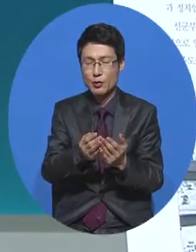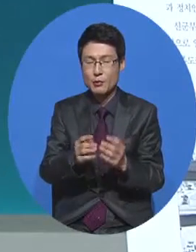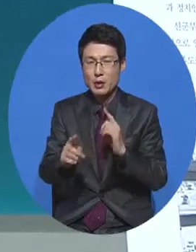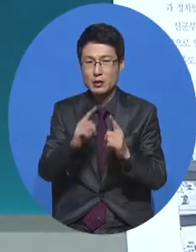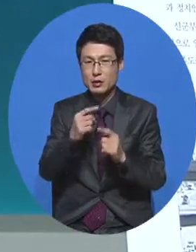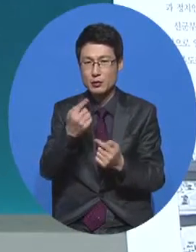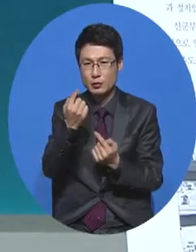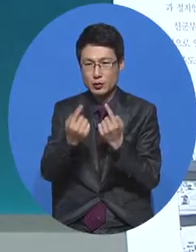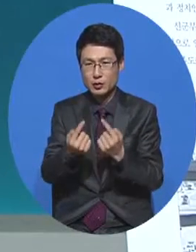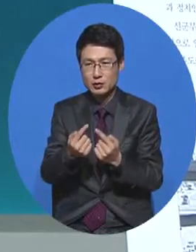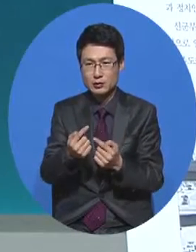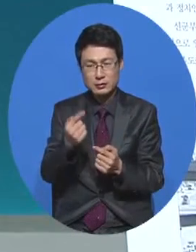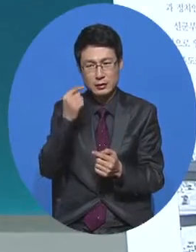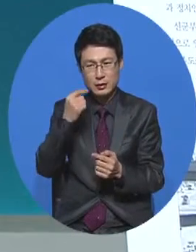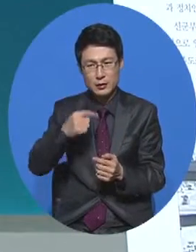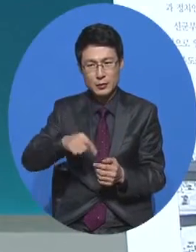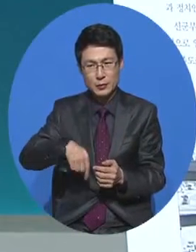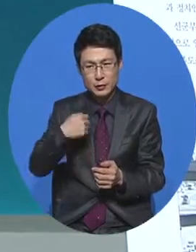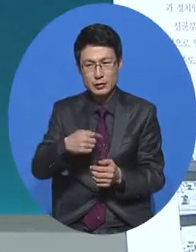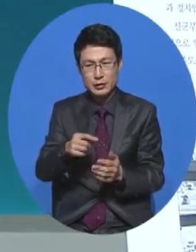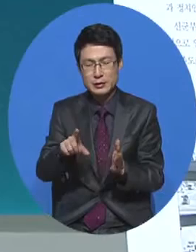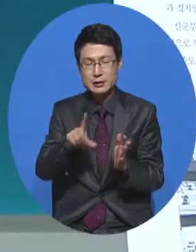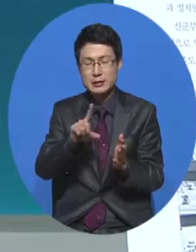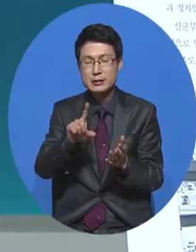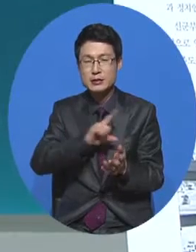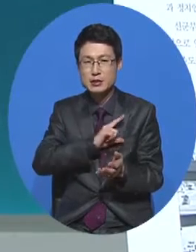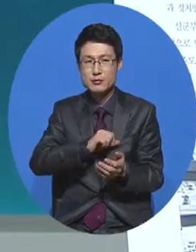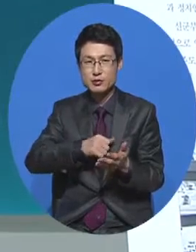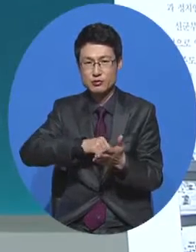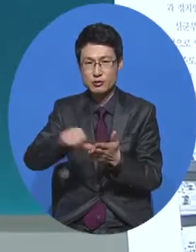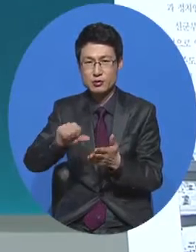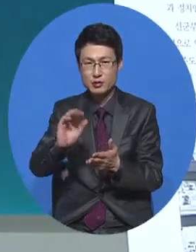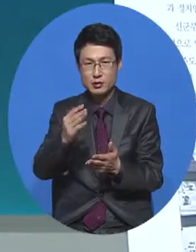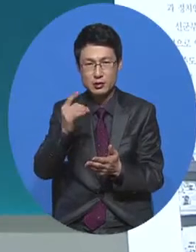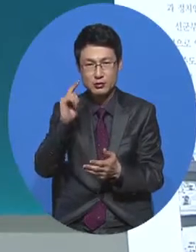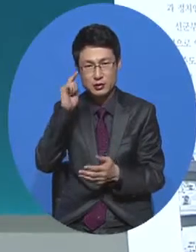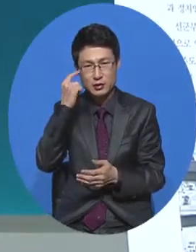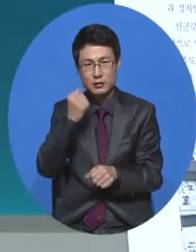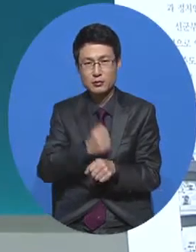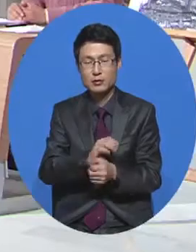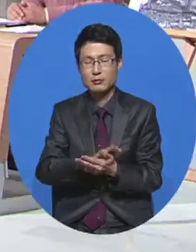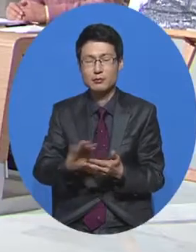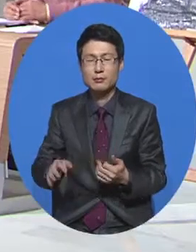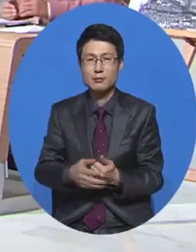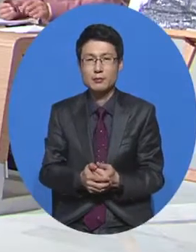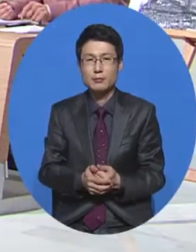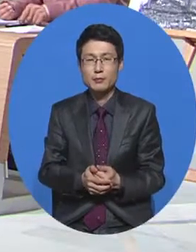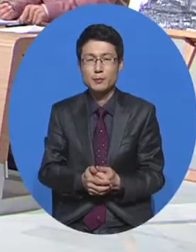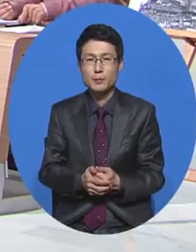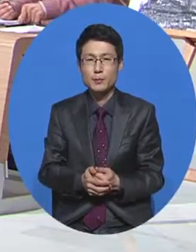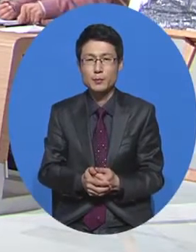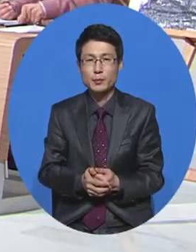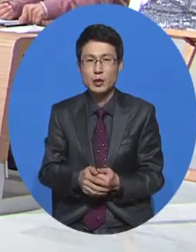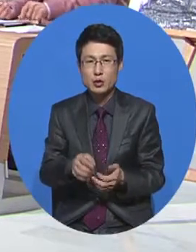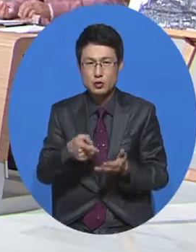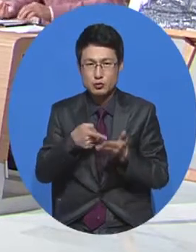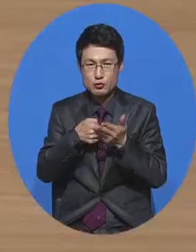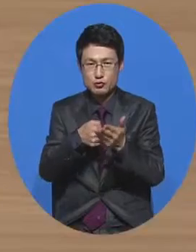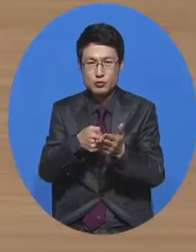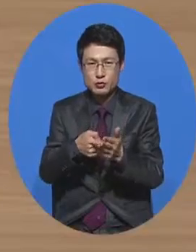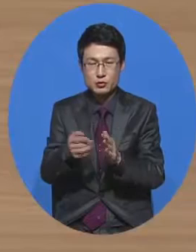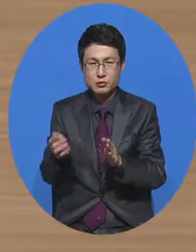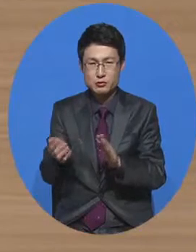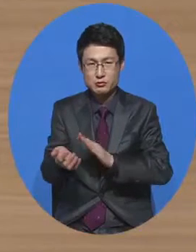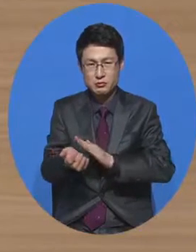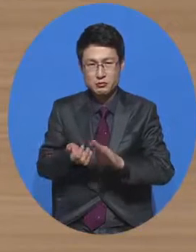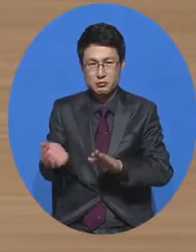이름을 거둬야 되는 이런 상황 이라고 한답니다 4 그 추진 전부터